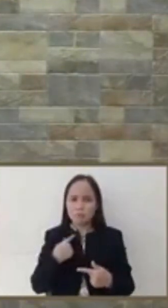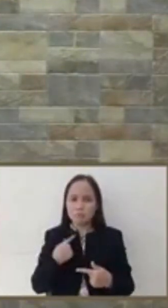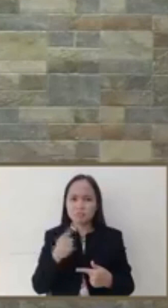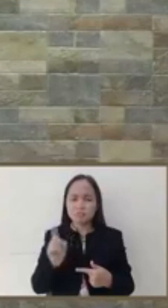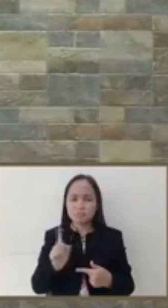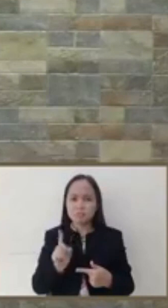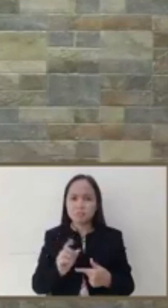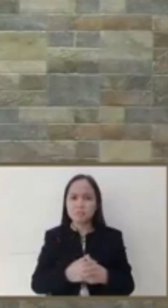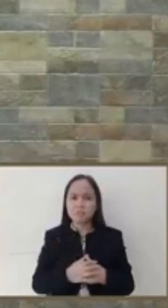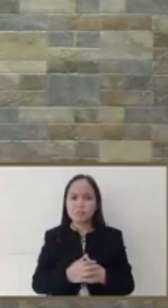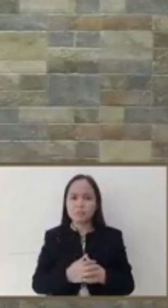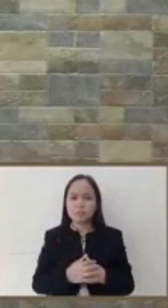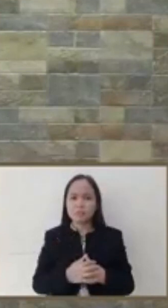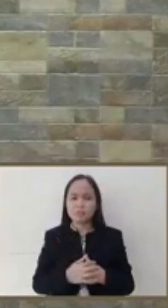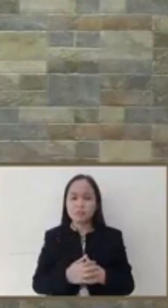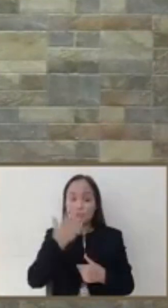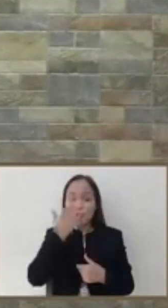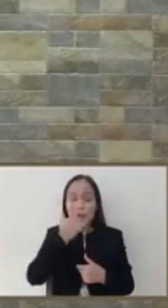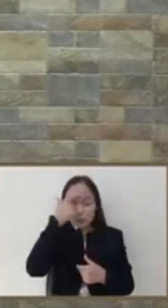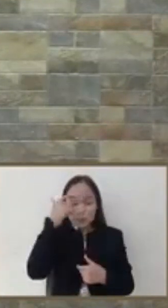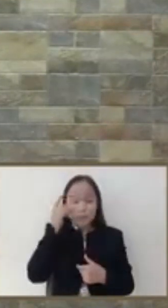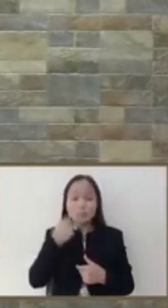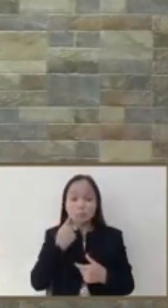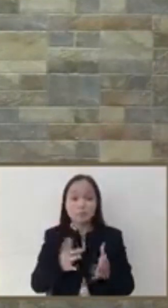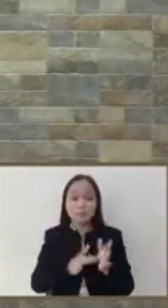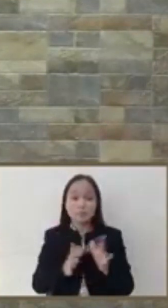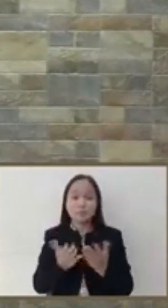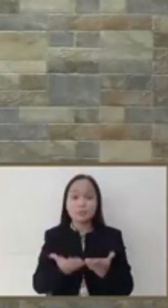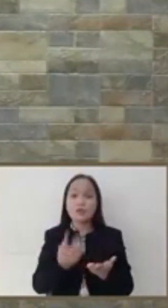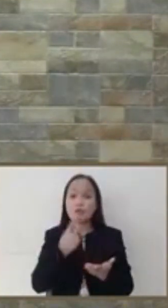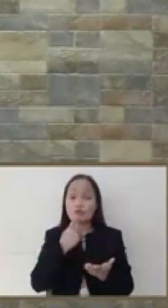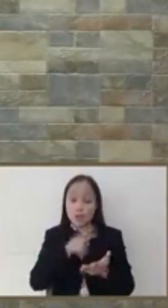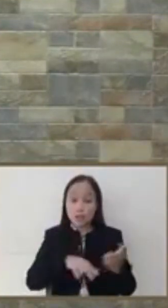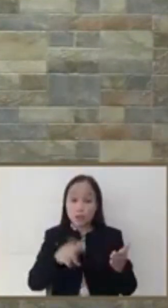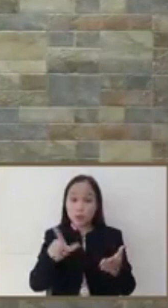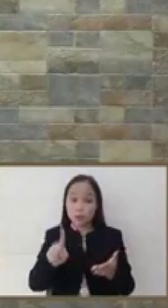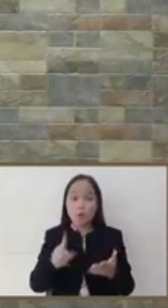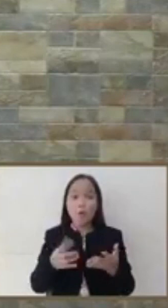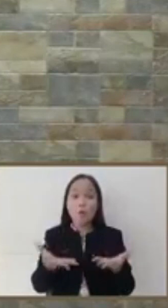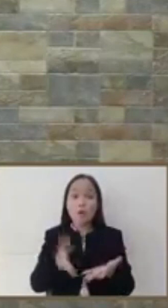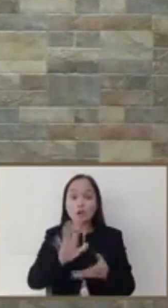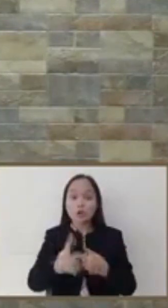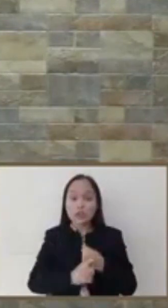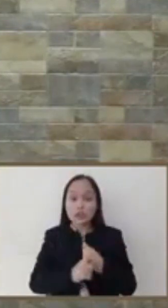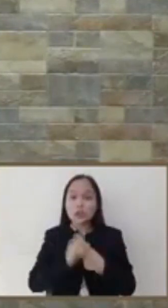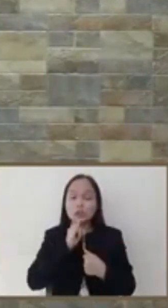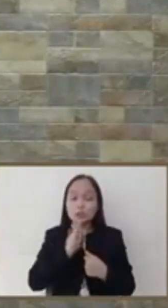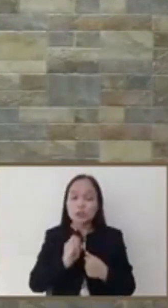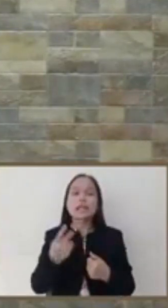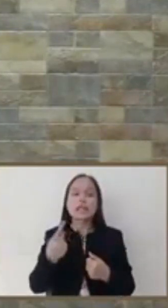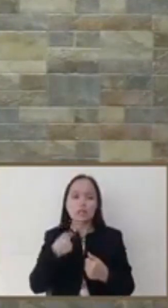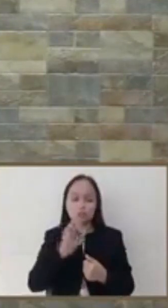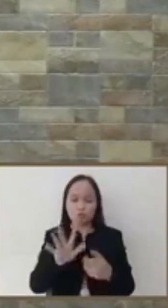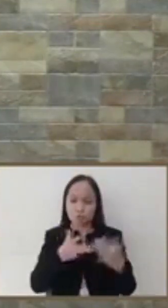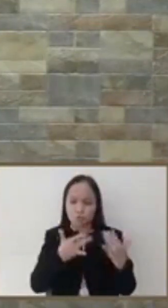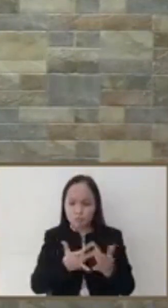atin? You see, because the Bible says, sir, in verse number 21, mga kapatid, for where your treasure is, there will your heart